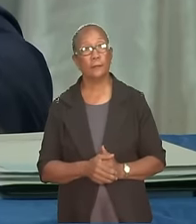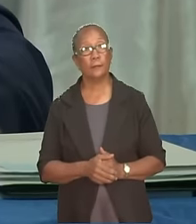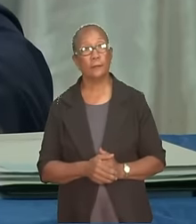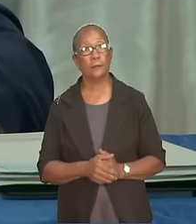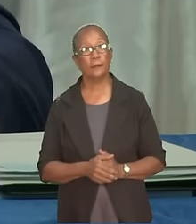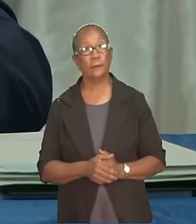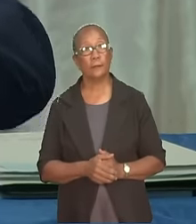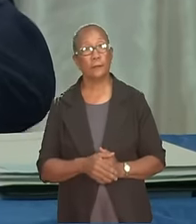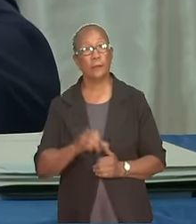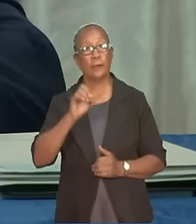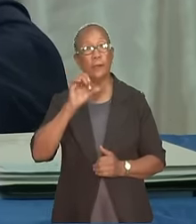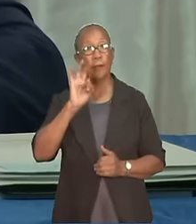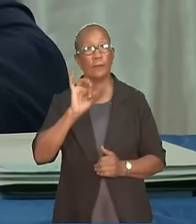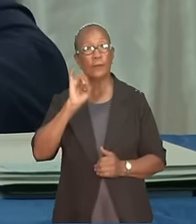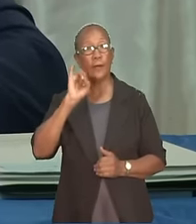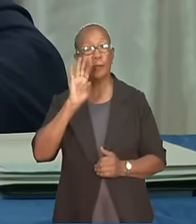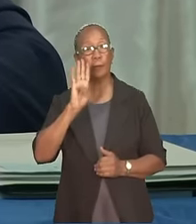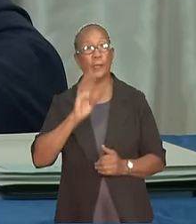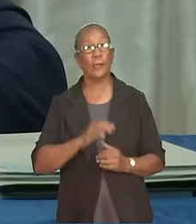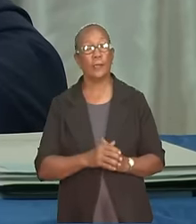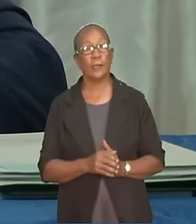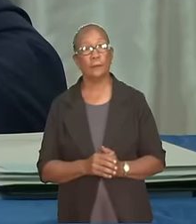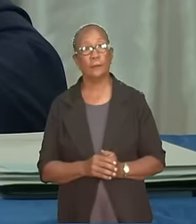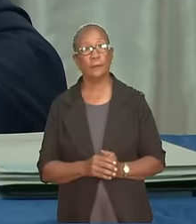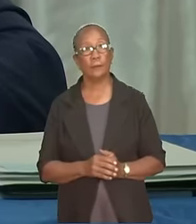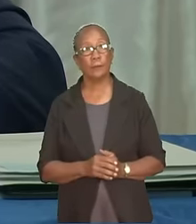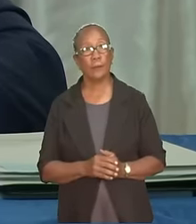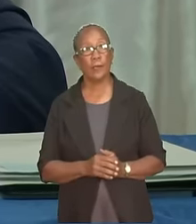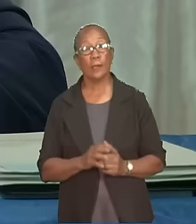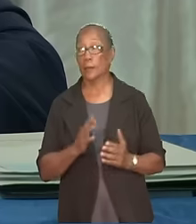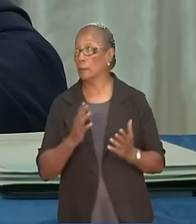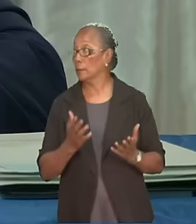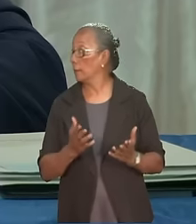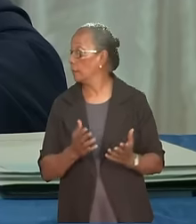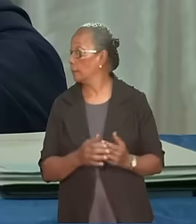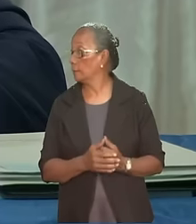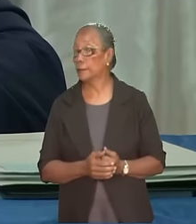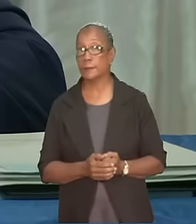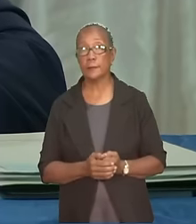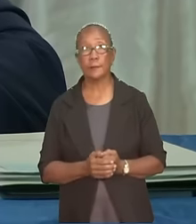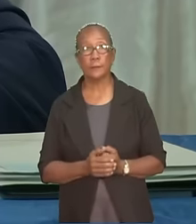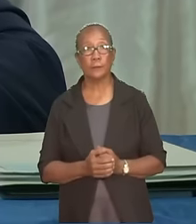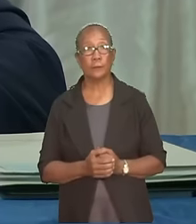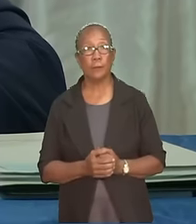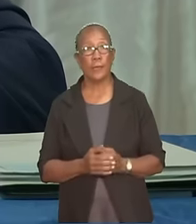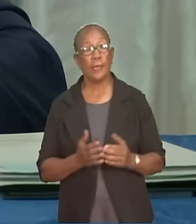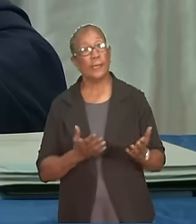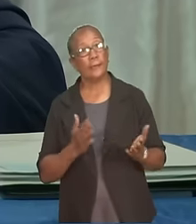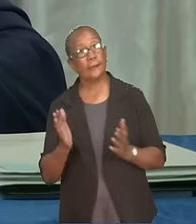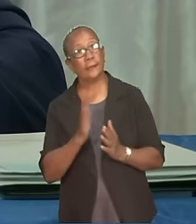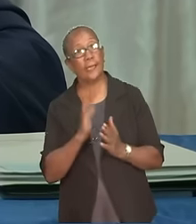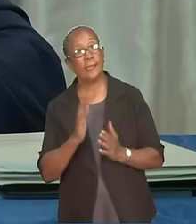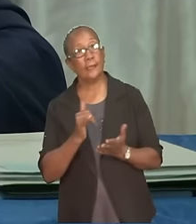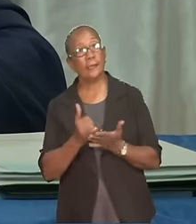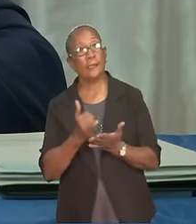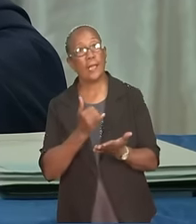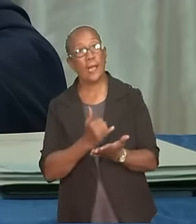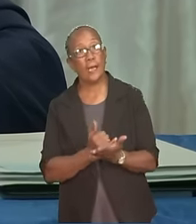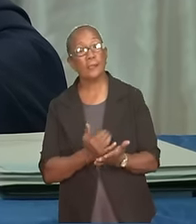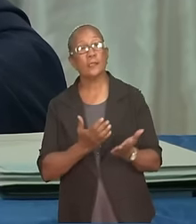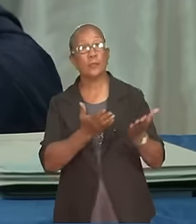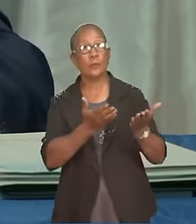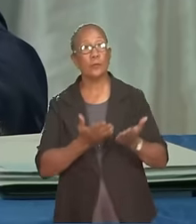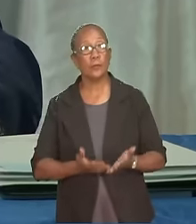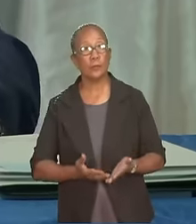de FID, daar is in ieder geval tijdens het laatste bezoek van de